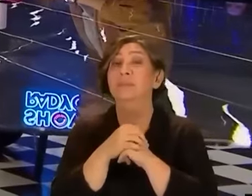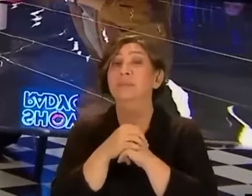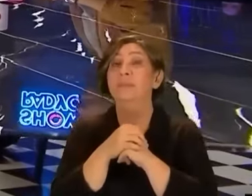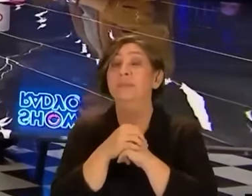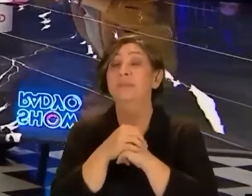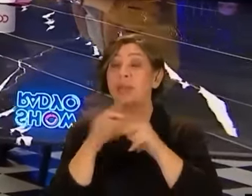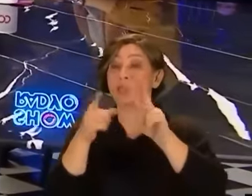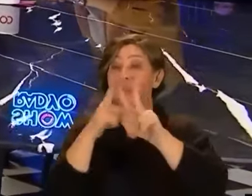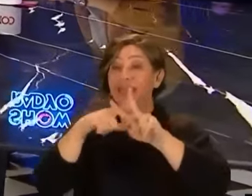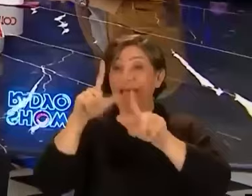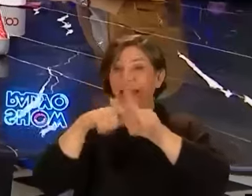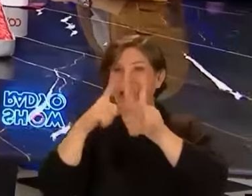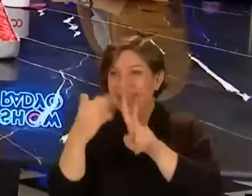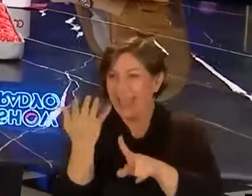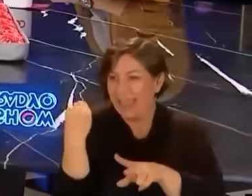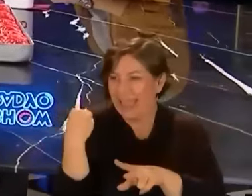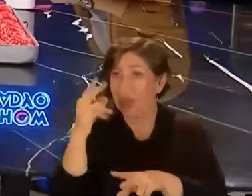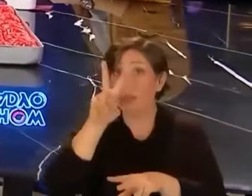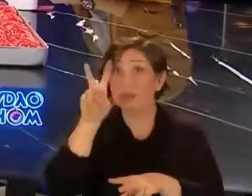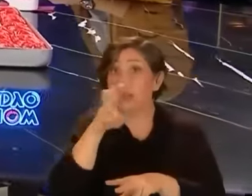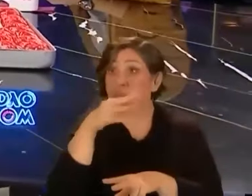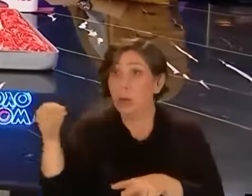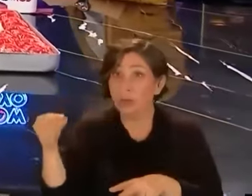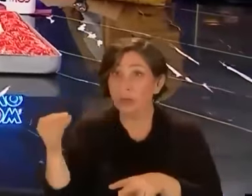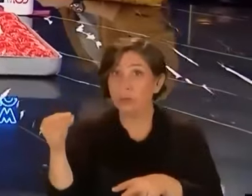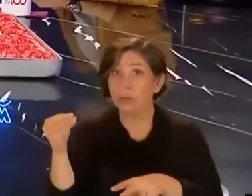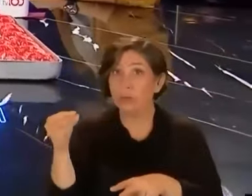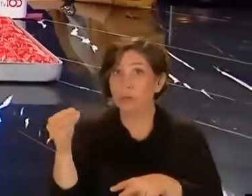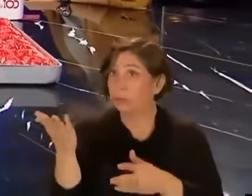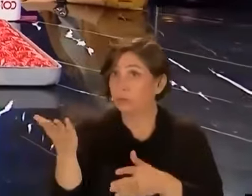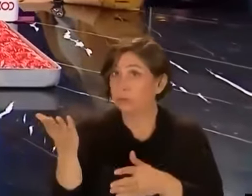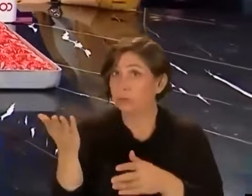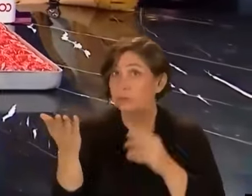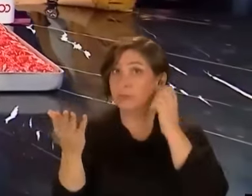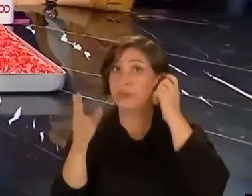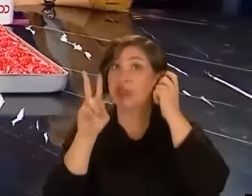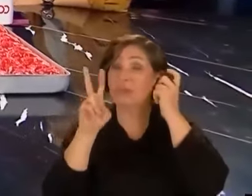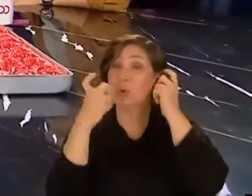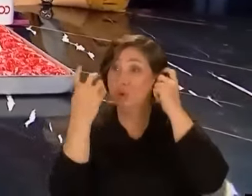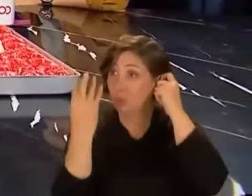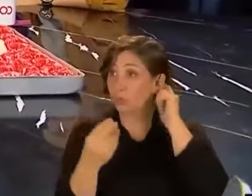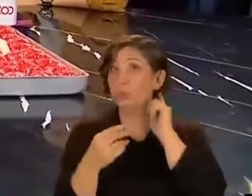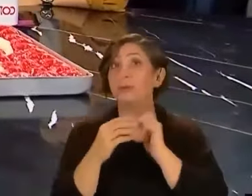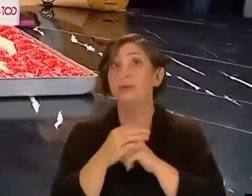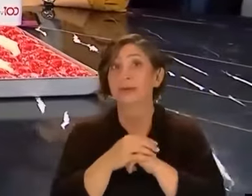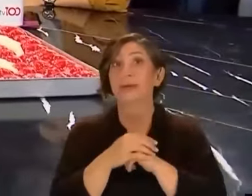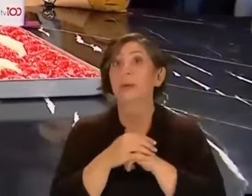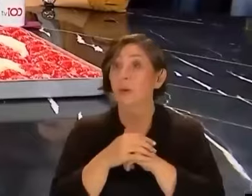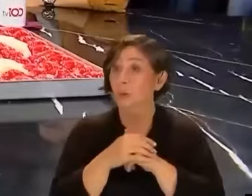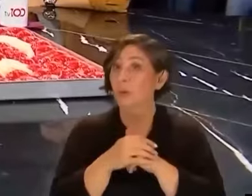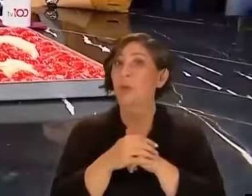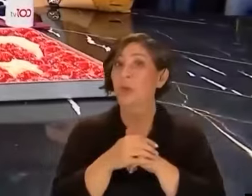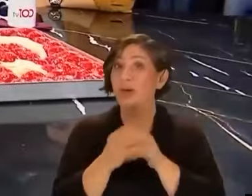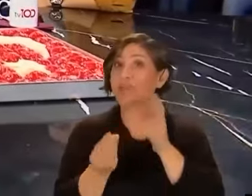Nalan daha yeni 28 milyonda. Ha? Çok 29 acayip. Oldu. 29 mu oldu? 29.